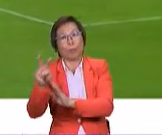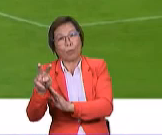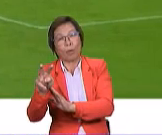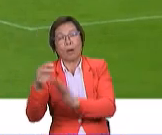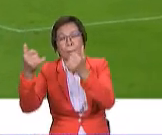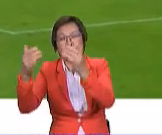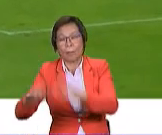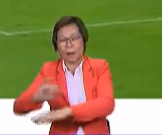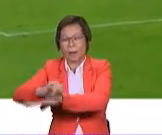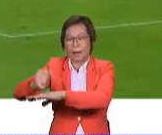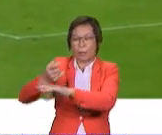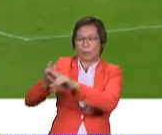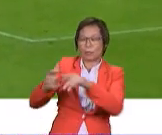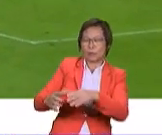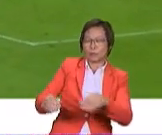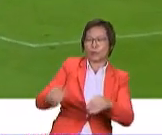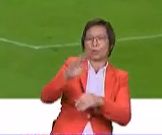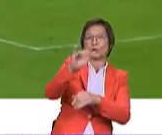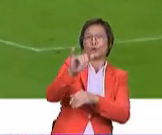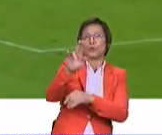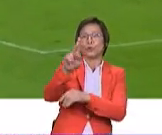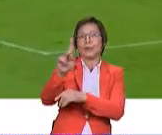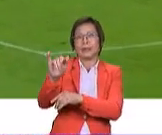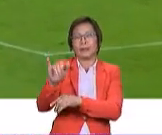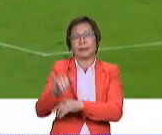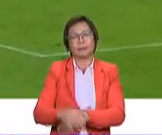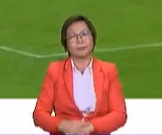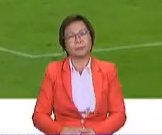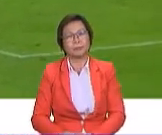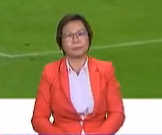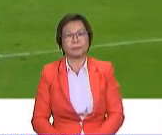menurutnya pemain impor dari Jepang Miyuki tanigawa